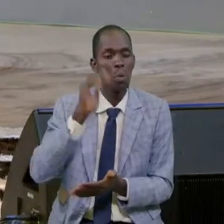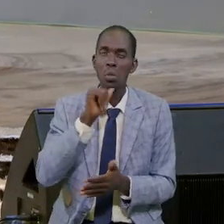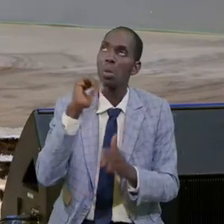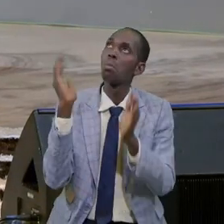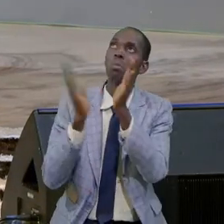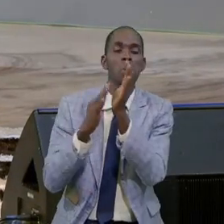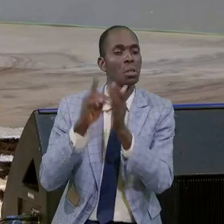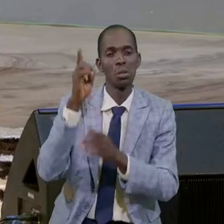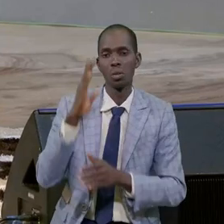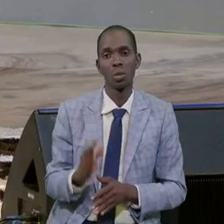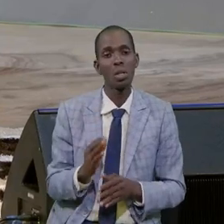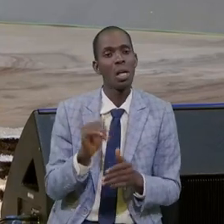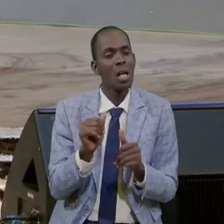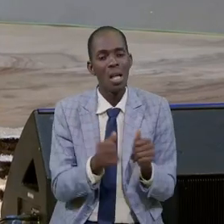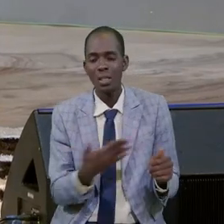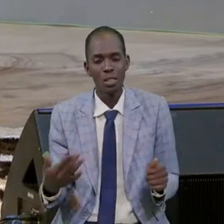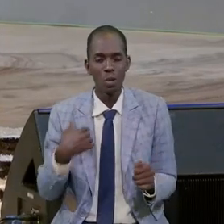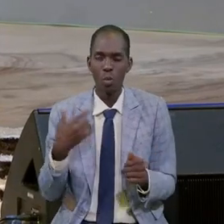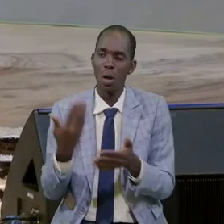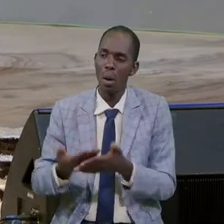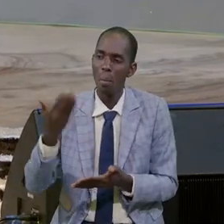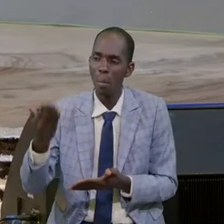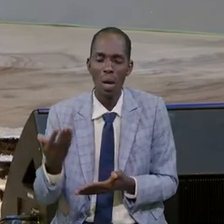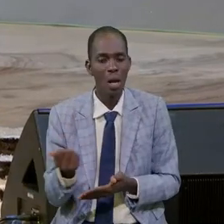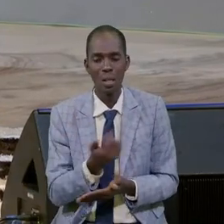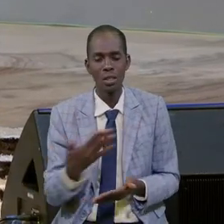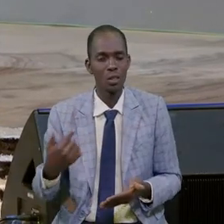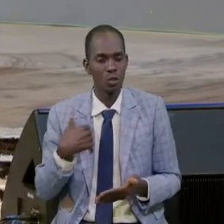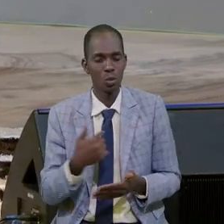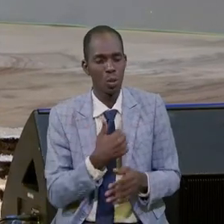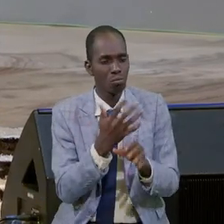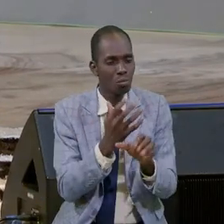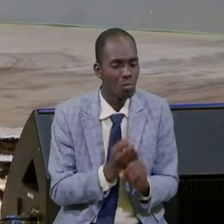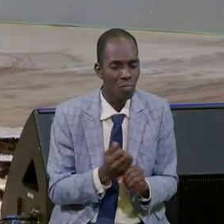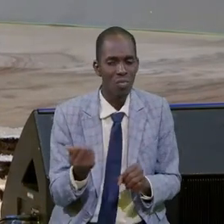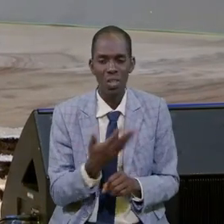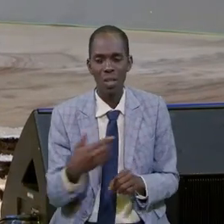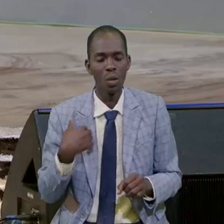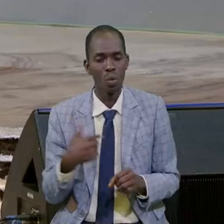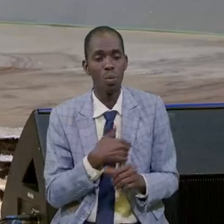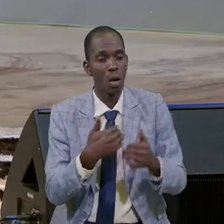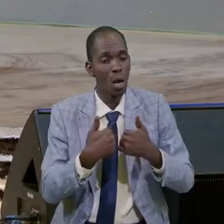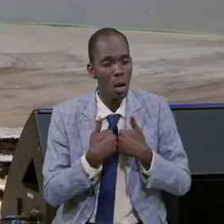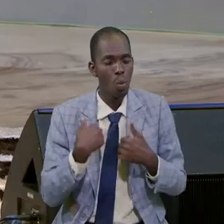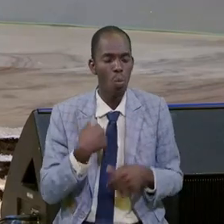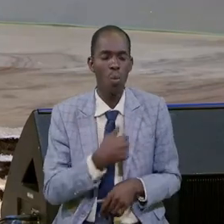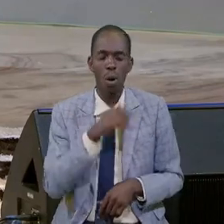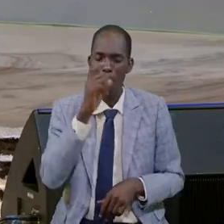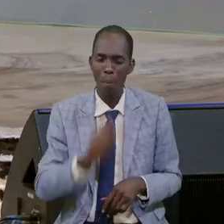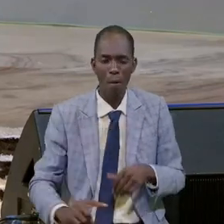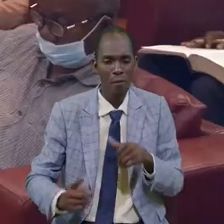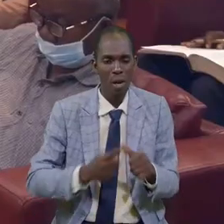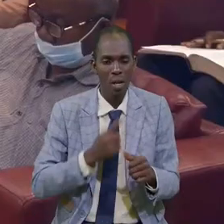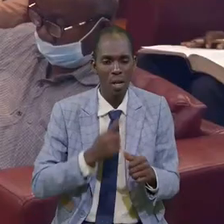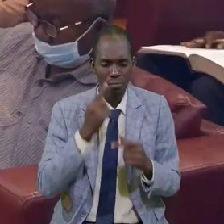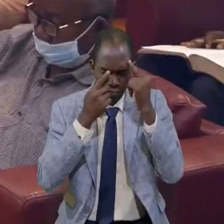qu'on achète, tout ce qu'on s'acquiert, tout ce qu'on possède, alors nous devons considérer la